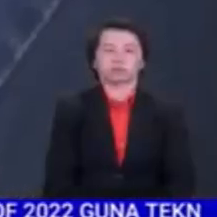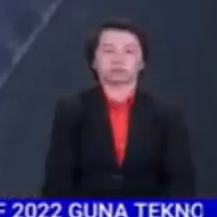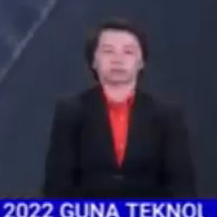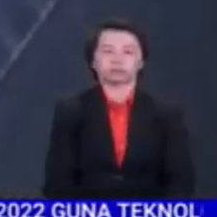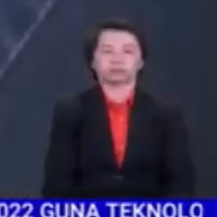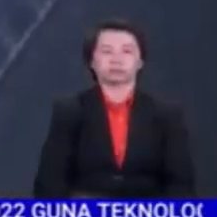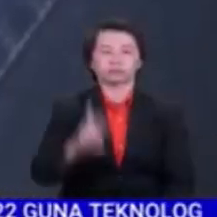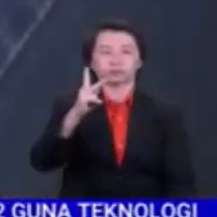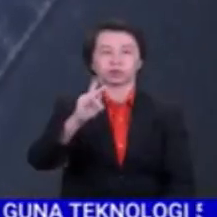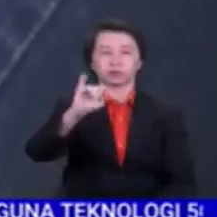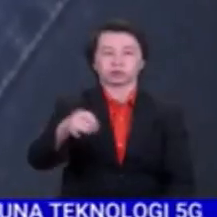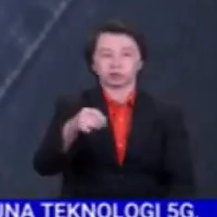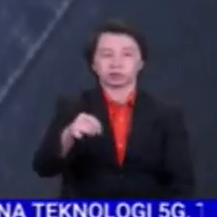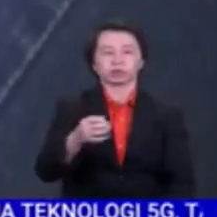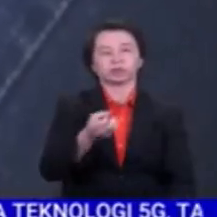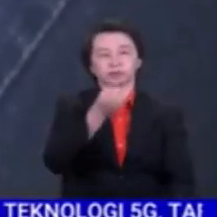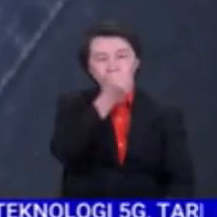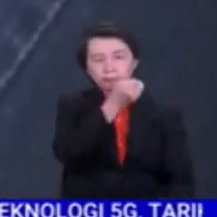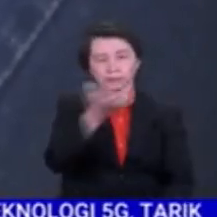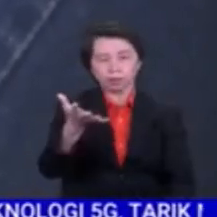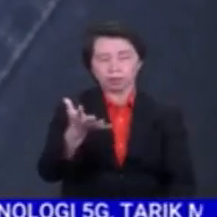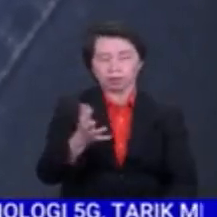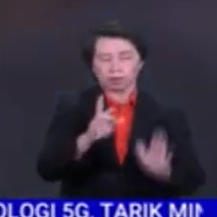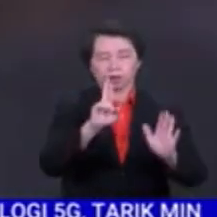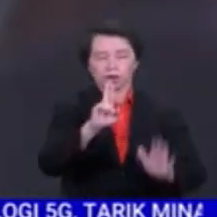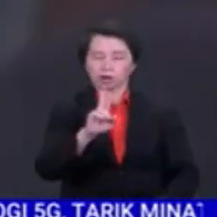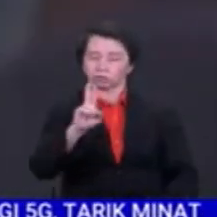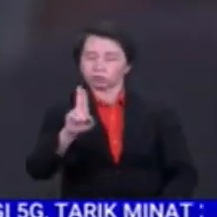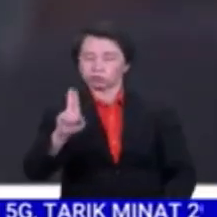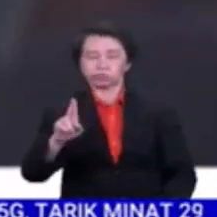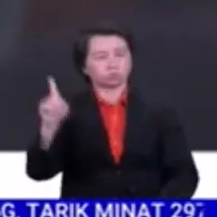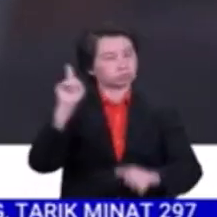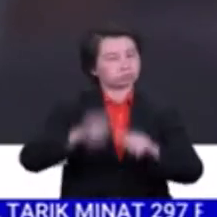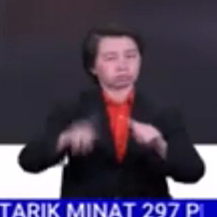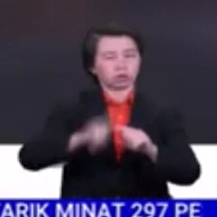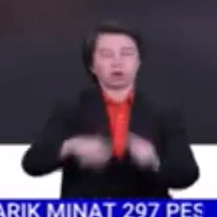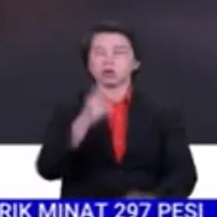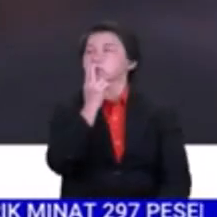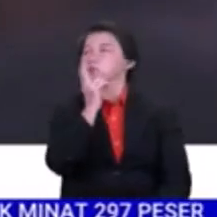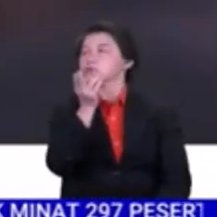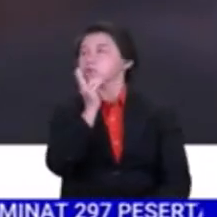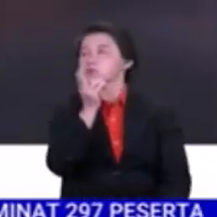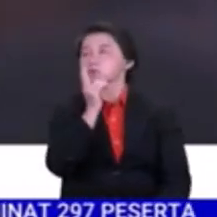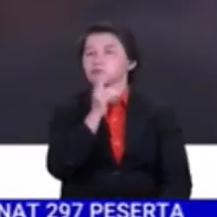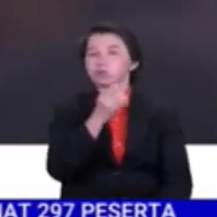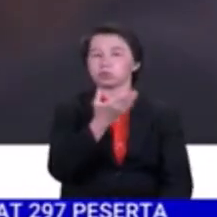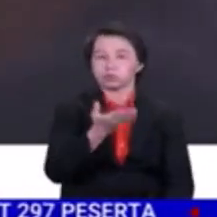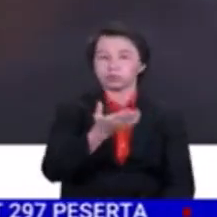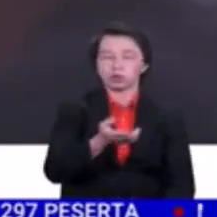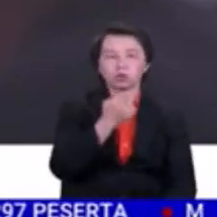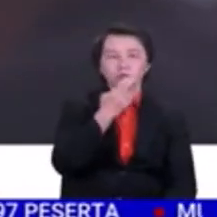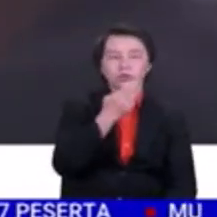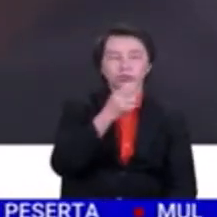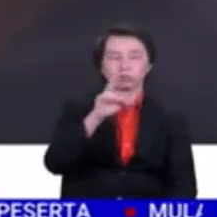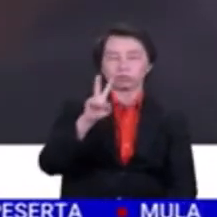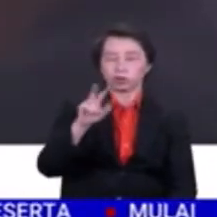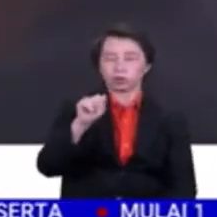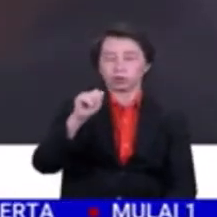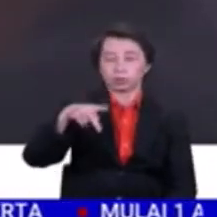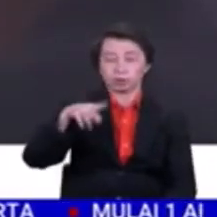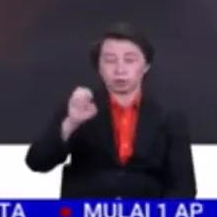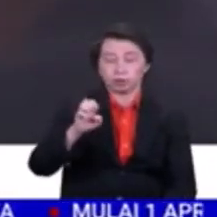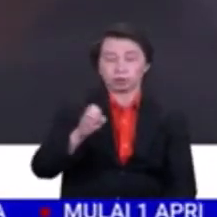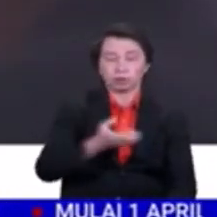Sementara itu, Khairi turut memaklumkan rang undang-undang larangan merokok dan pemilikan produk rokok elektronik atau vape